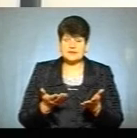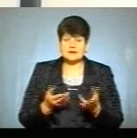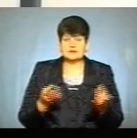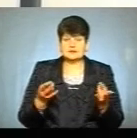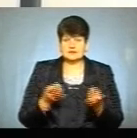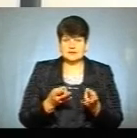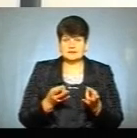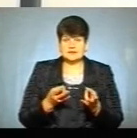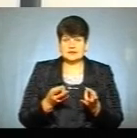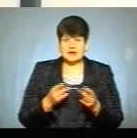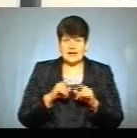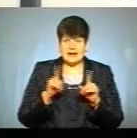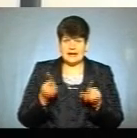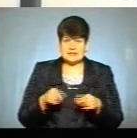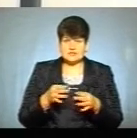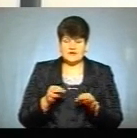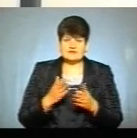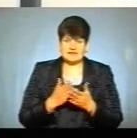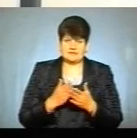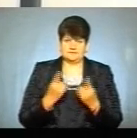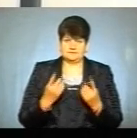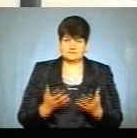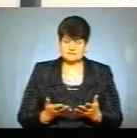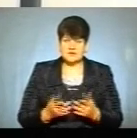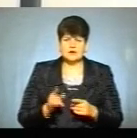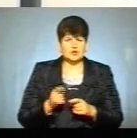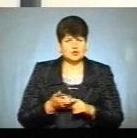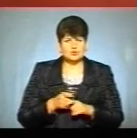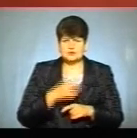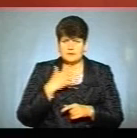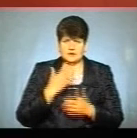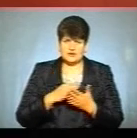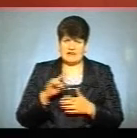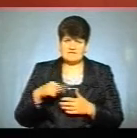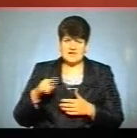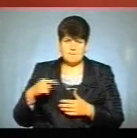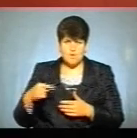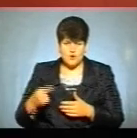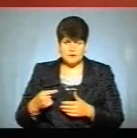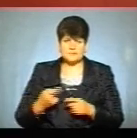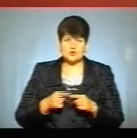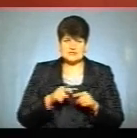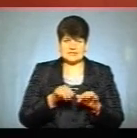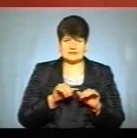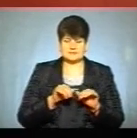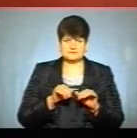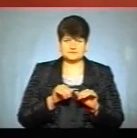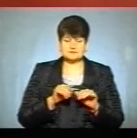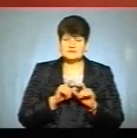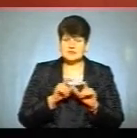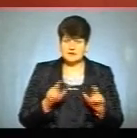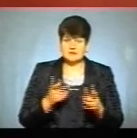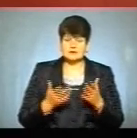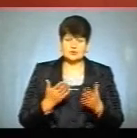знадобився би на переліцензування, він є значний. І тим більше, що дуже багато є вимог саме до таких закладів. Якщо говорити